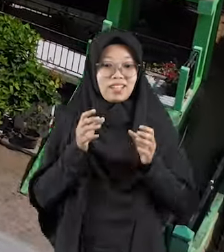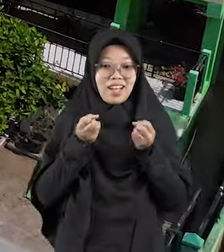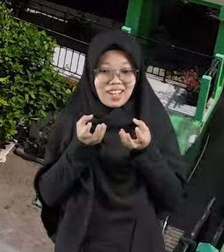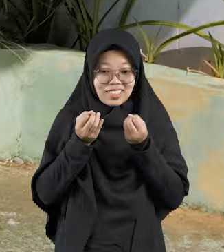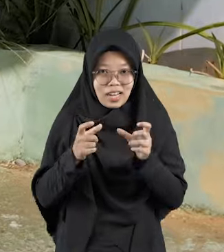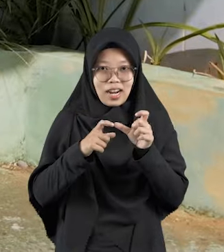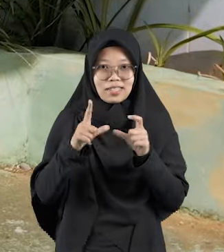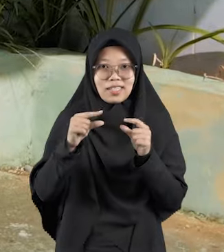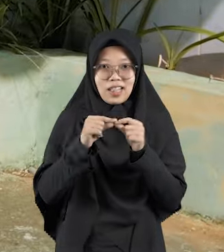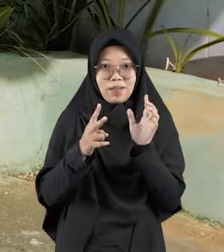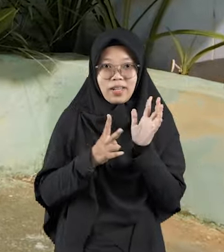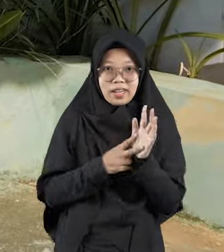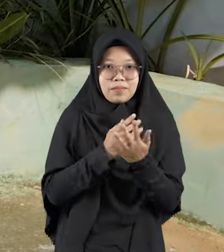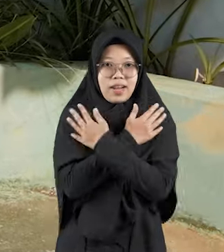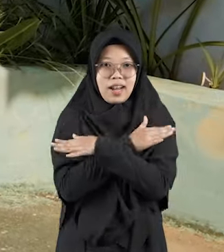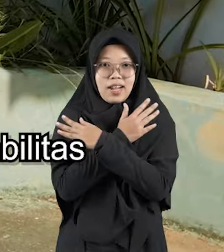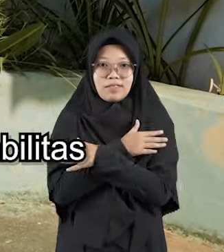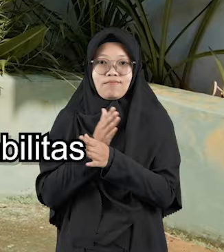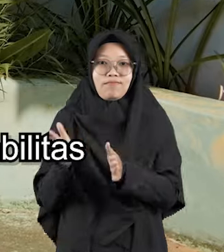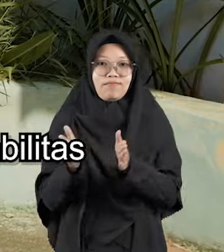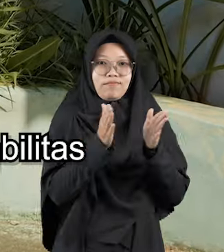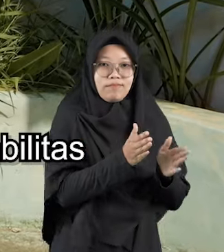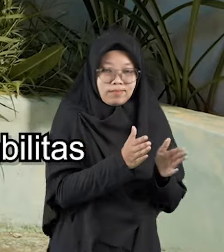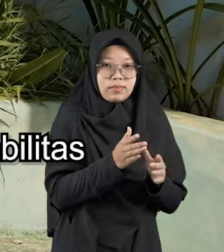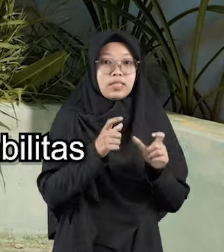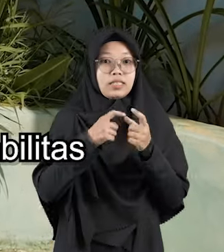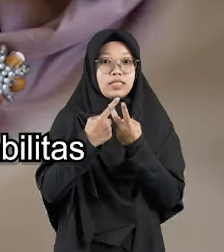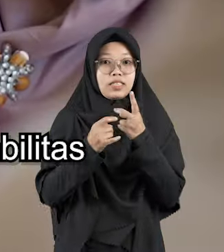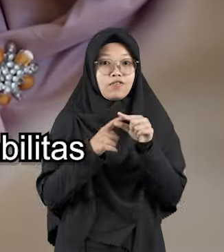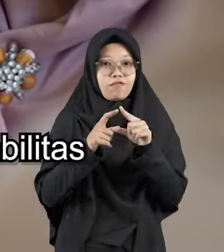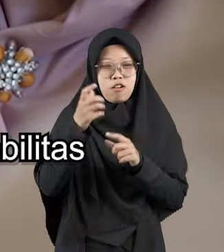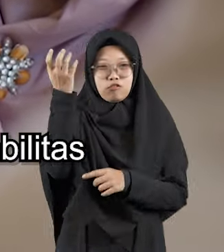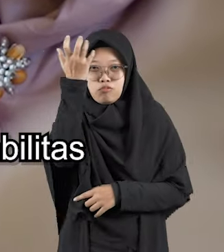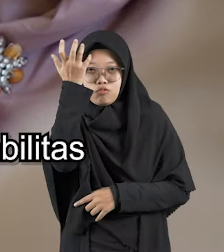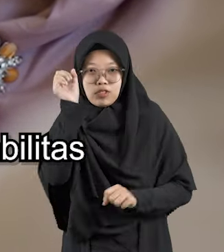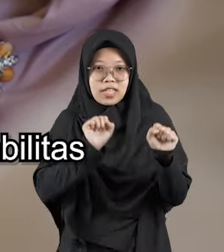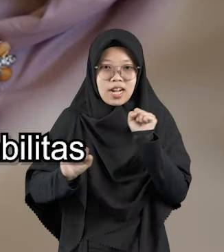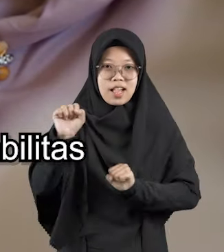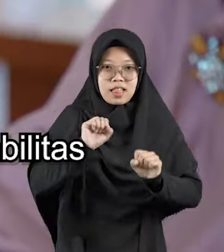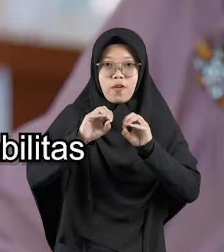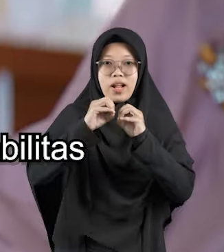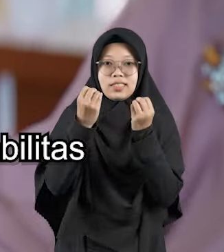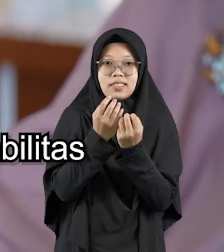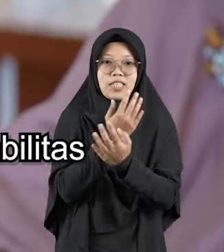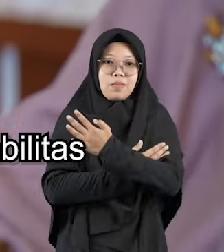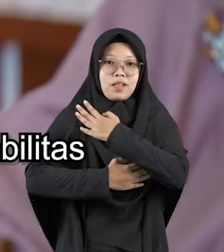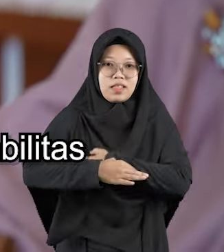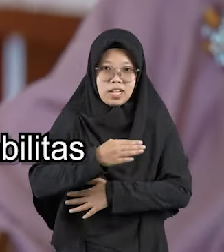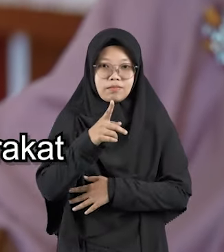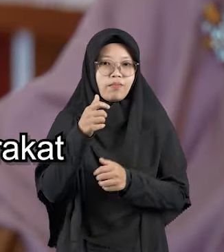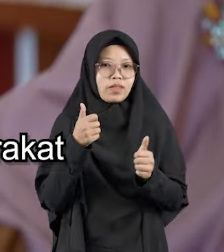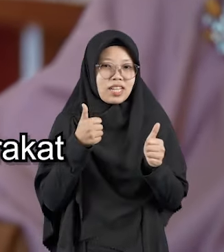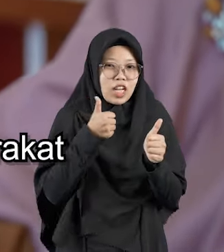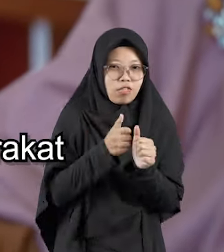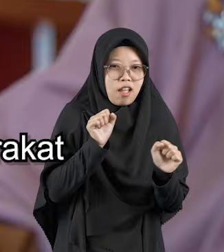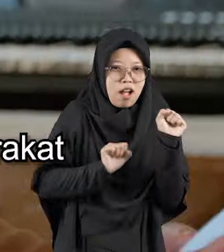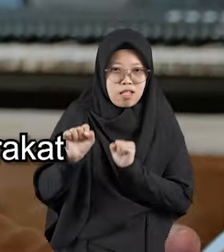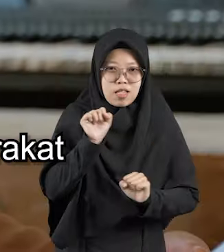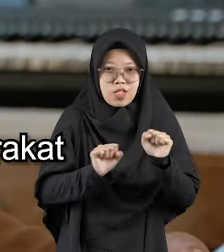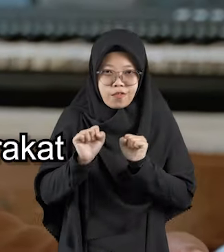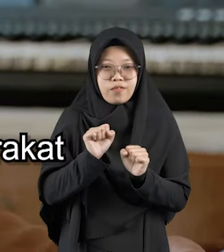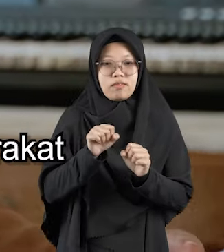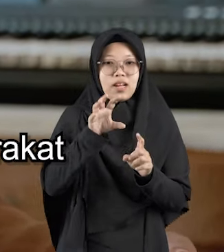Selain mengajar di SLB Negeri Banda Aceh, Syifa juga disibukkan dengan kegiatannya di organisasi disabilitas. Syifa